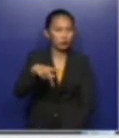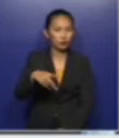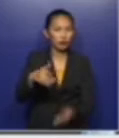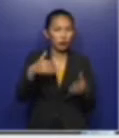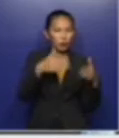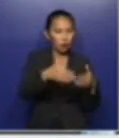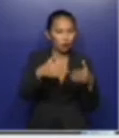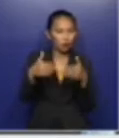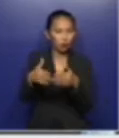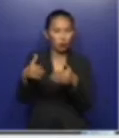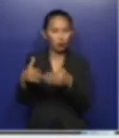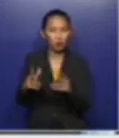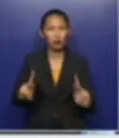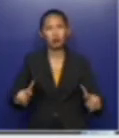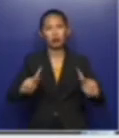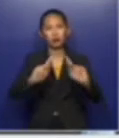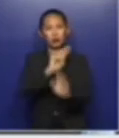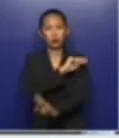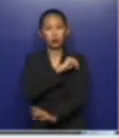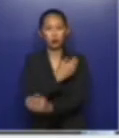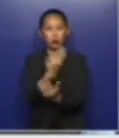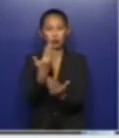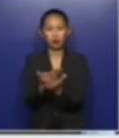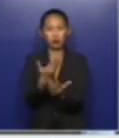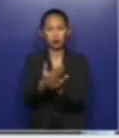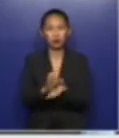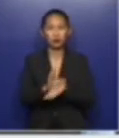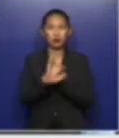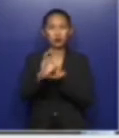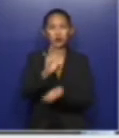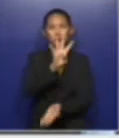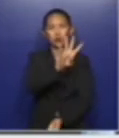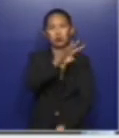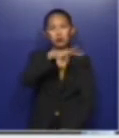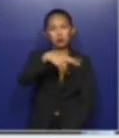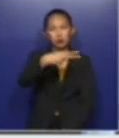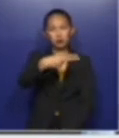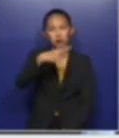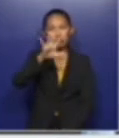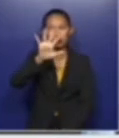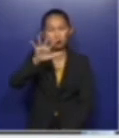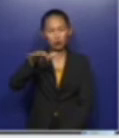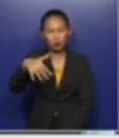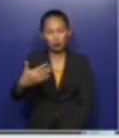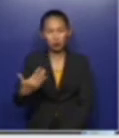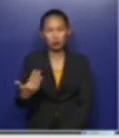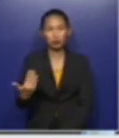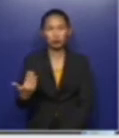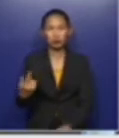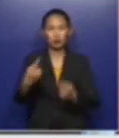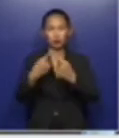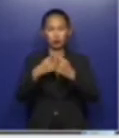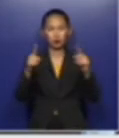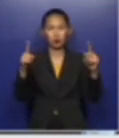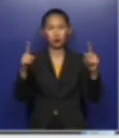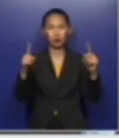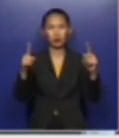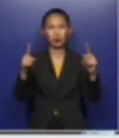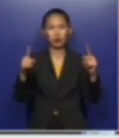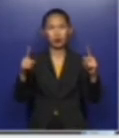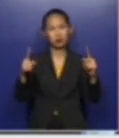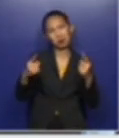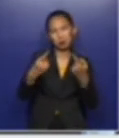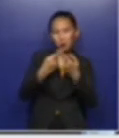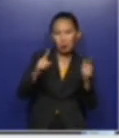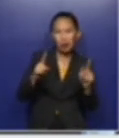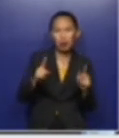กระทรวงสาธารณสุขมีเม็ดเงินเข้าไป 45,000 ก็เฉพาะเจาะจง แต่ที่แปลกใจที่สุดท่